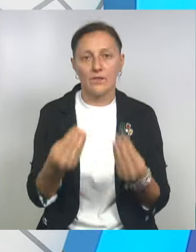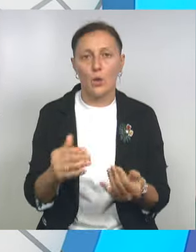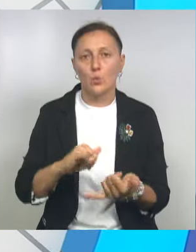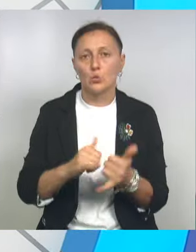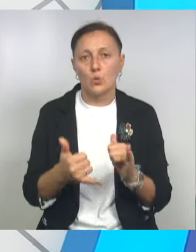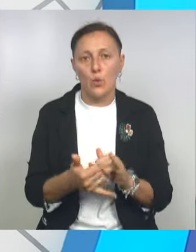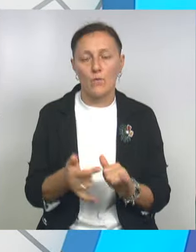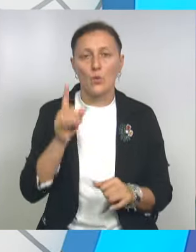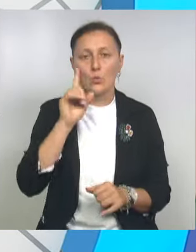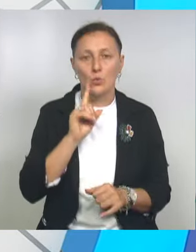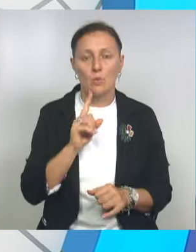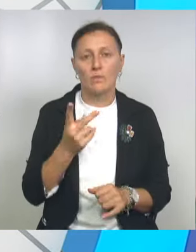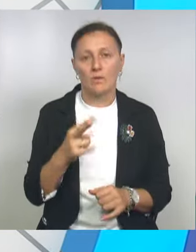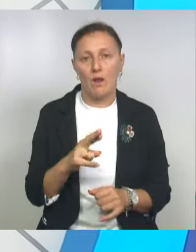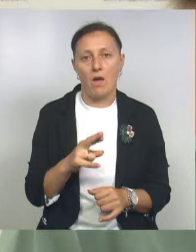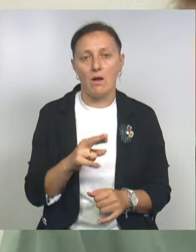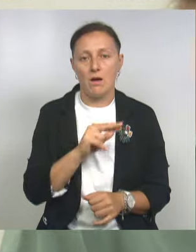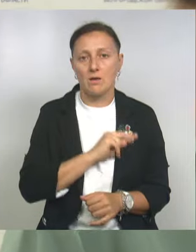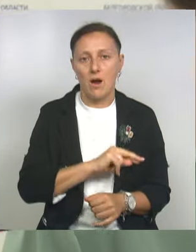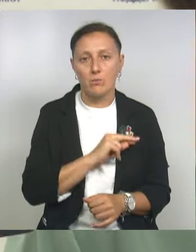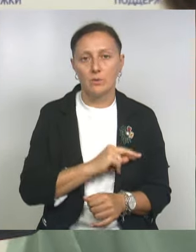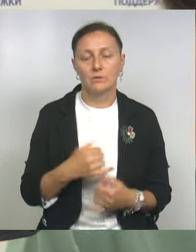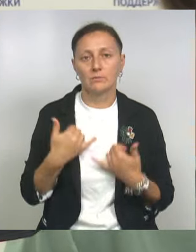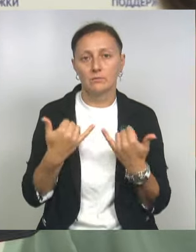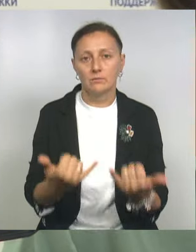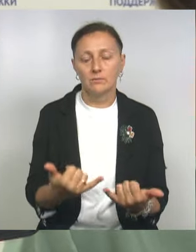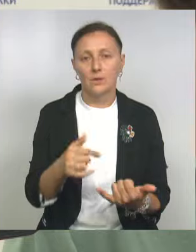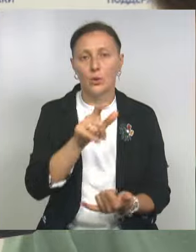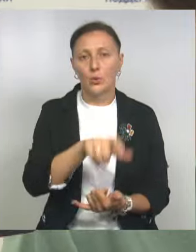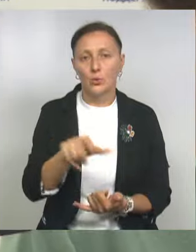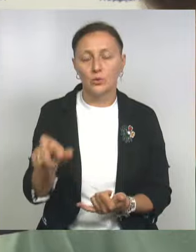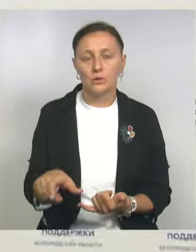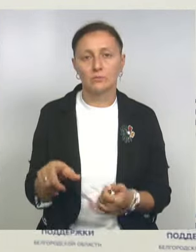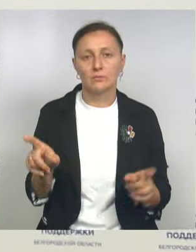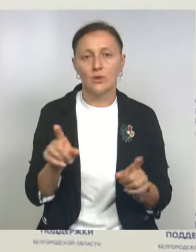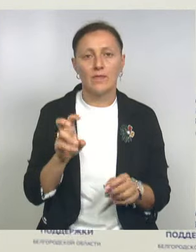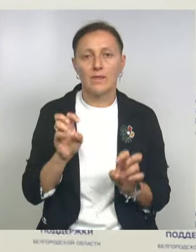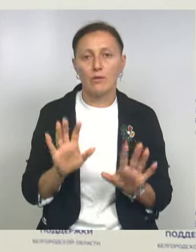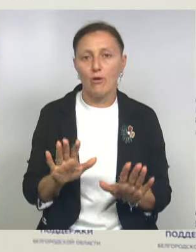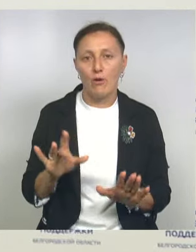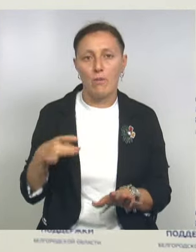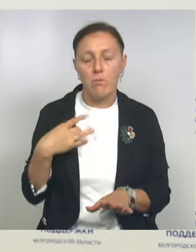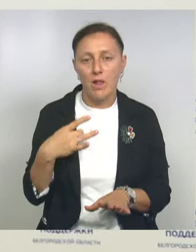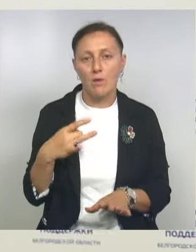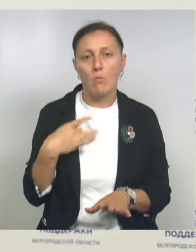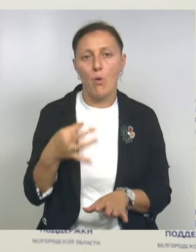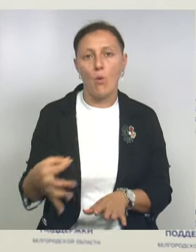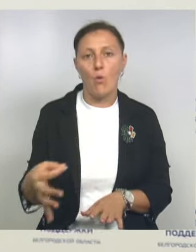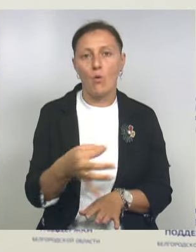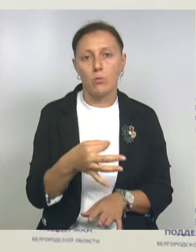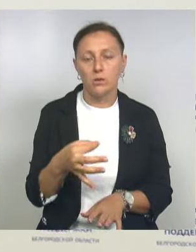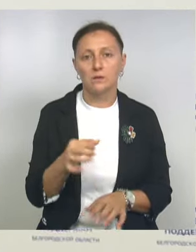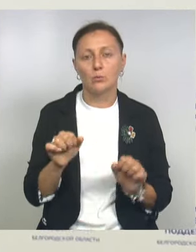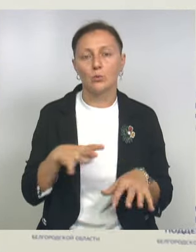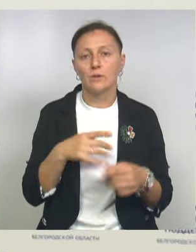необходимые для работы для того чтобы граждане не только Белгорода но и Белгородской области а может быть